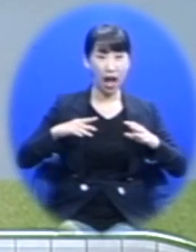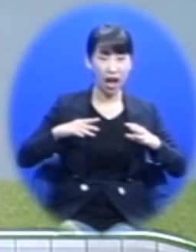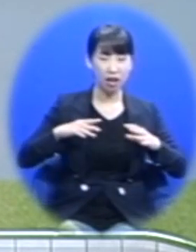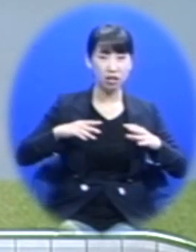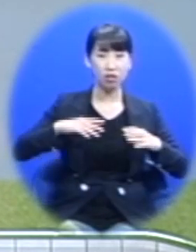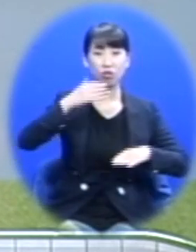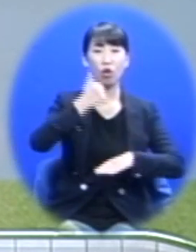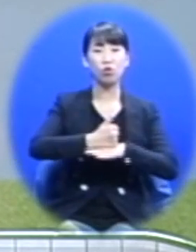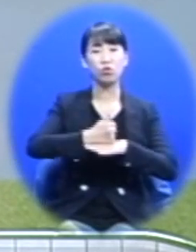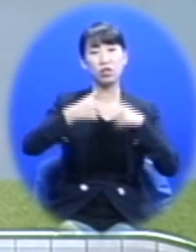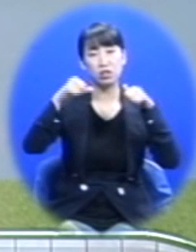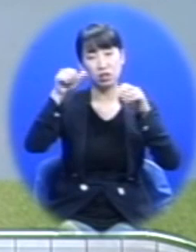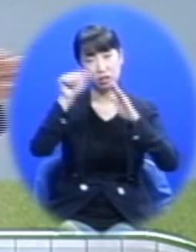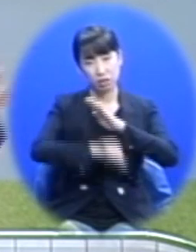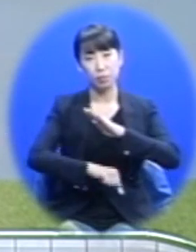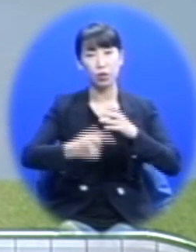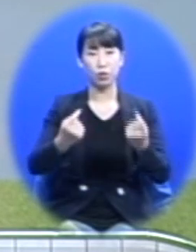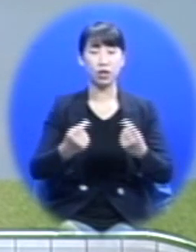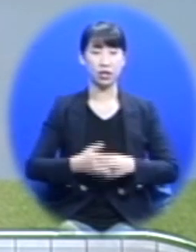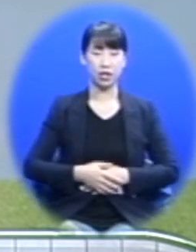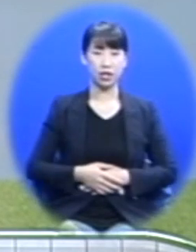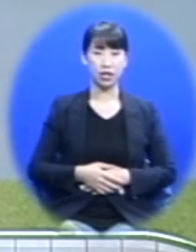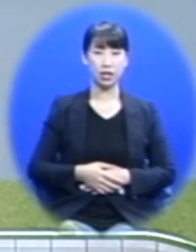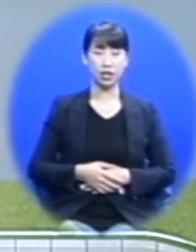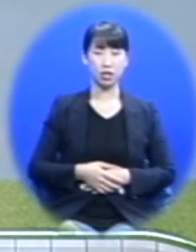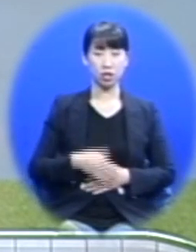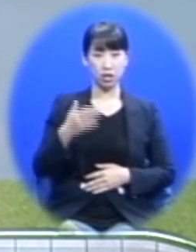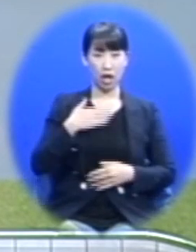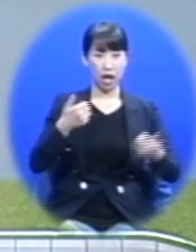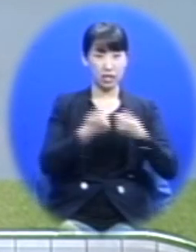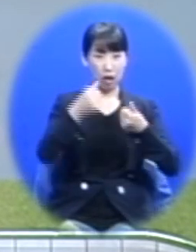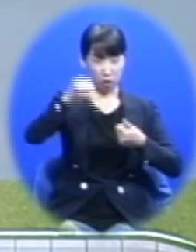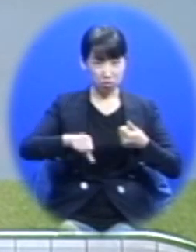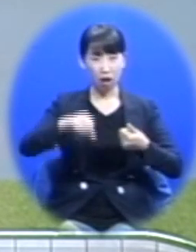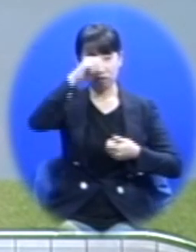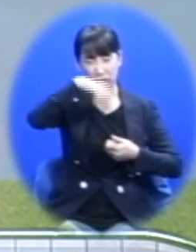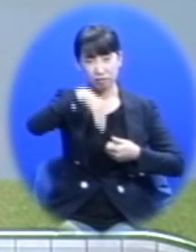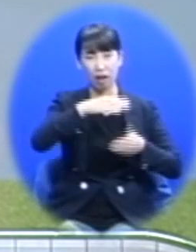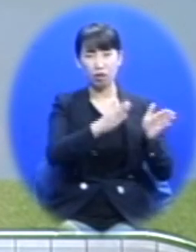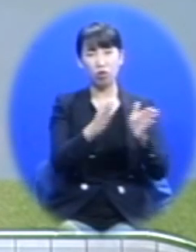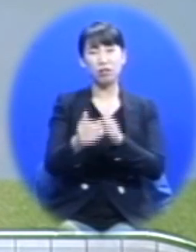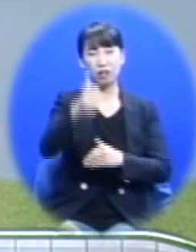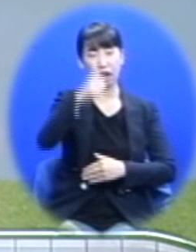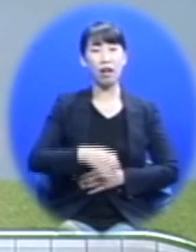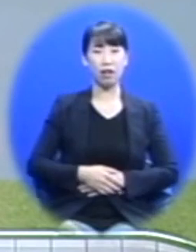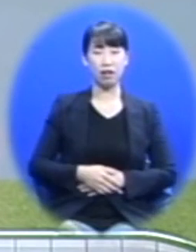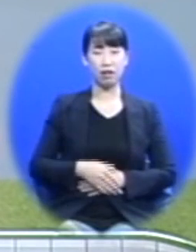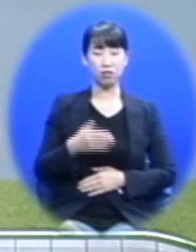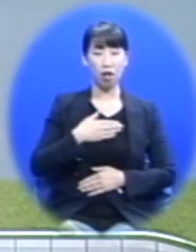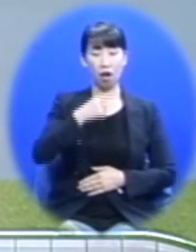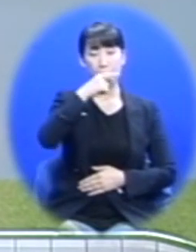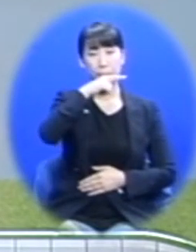돼요? 차라리 빨리 정리해버리고 정리해버리는 게 낫지. 자기가 그때 코피 터지고